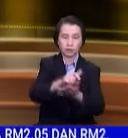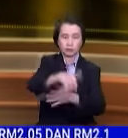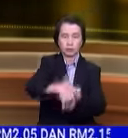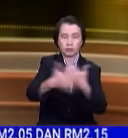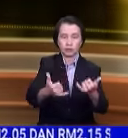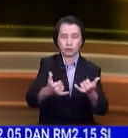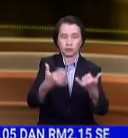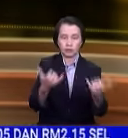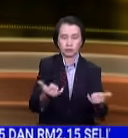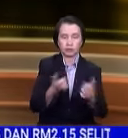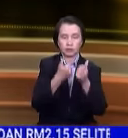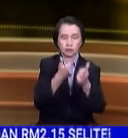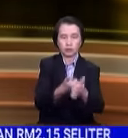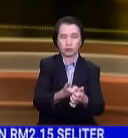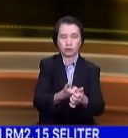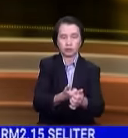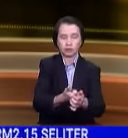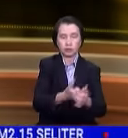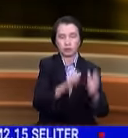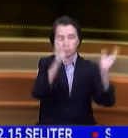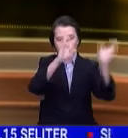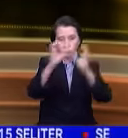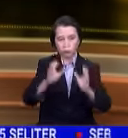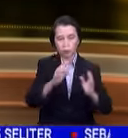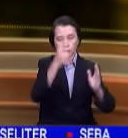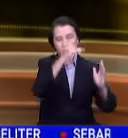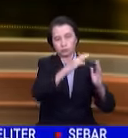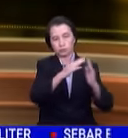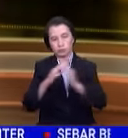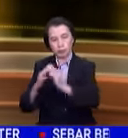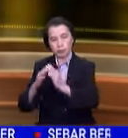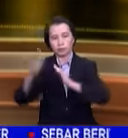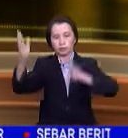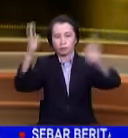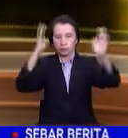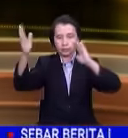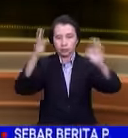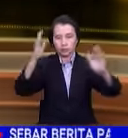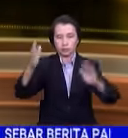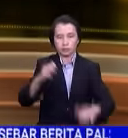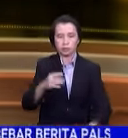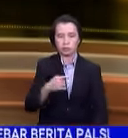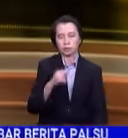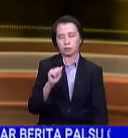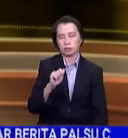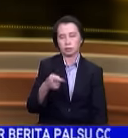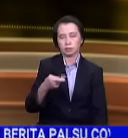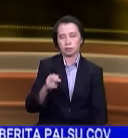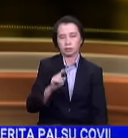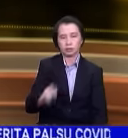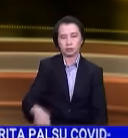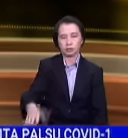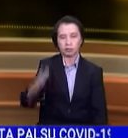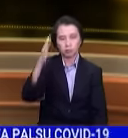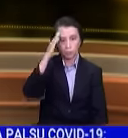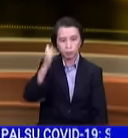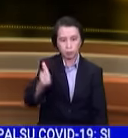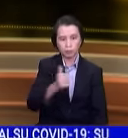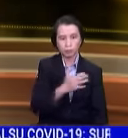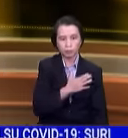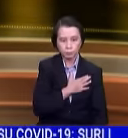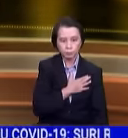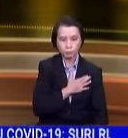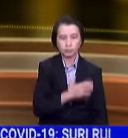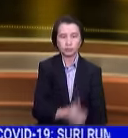malam ini. Seterusnya, kita akan ke tinjauan cuaca bagi bandar-bandar utama seluruh Malaysia. Saya Afizal Hakim Syafi. Assalamualaikum dan